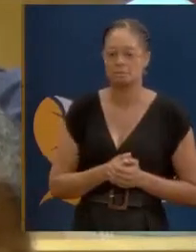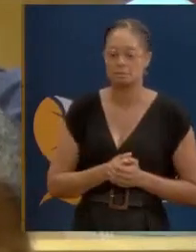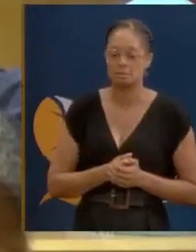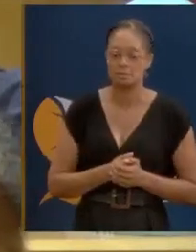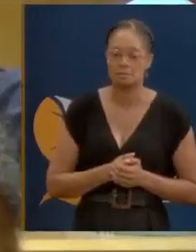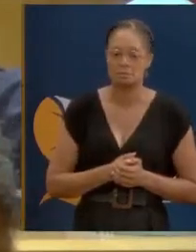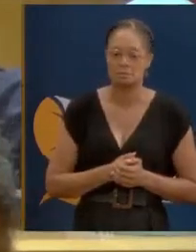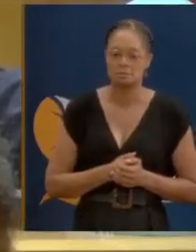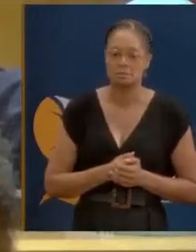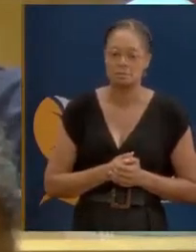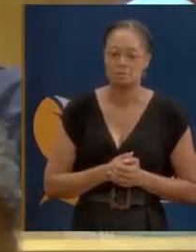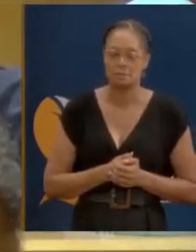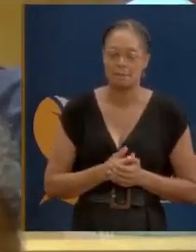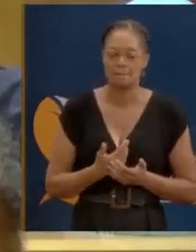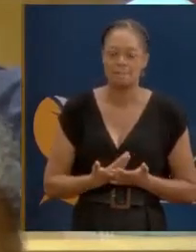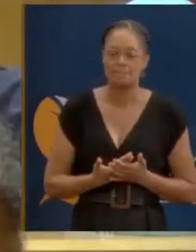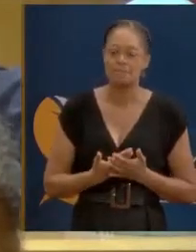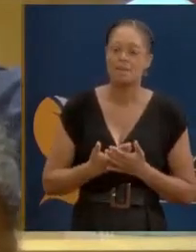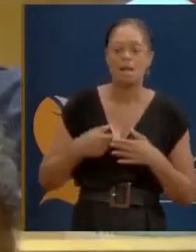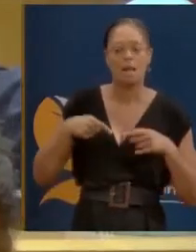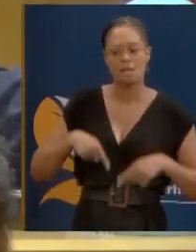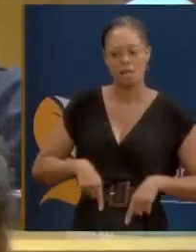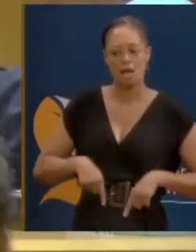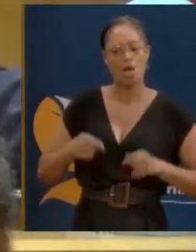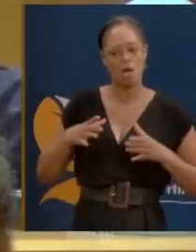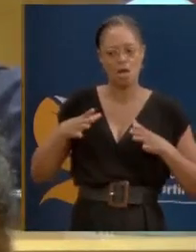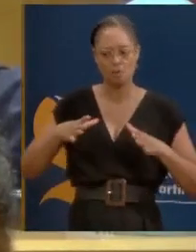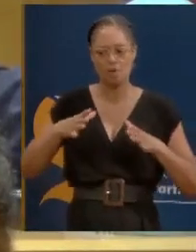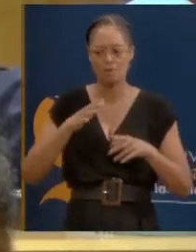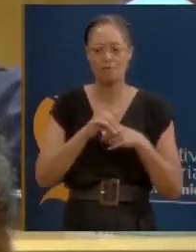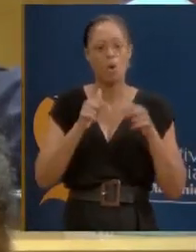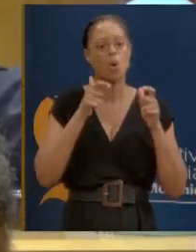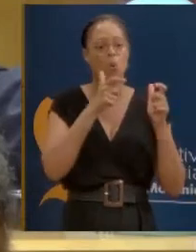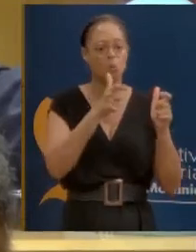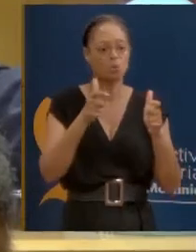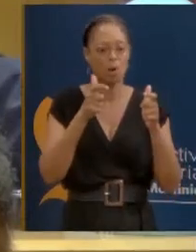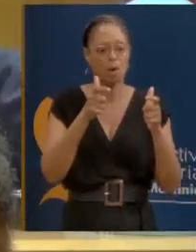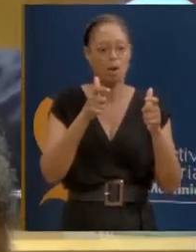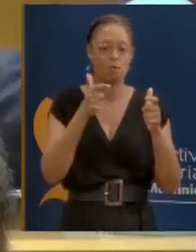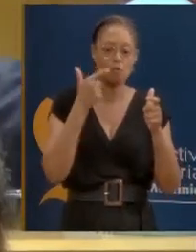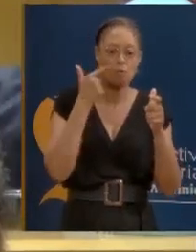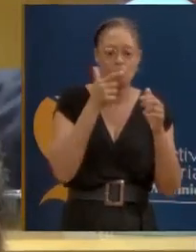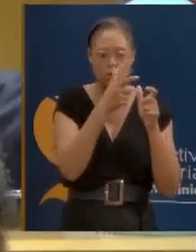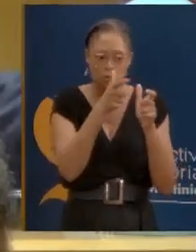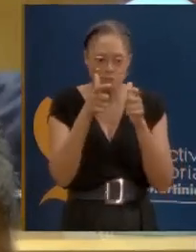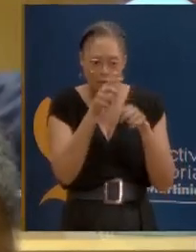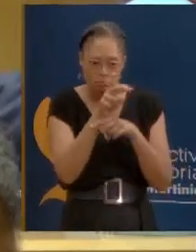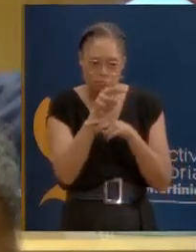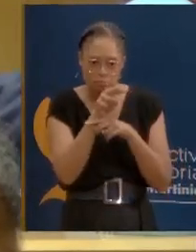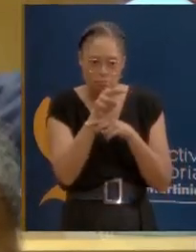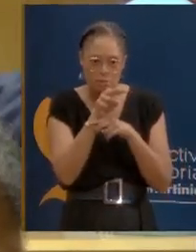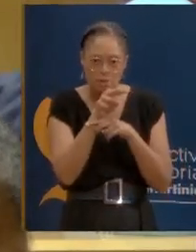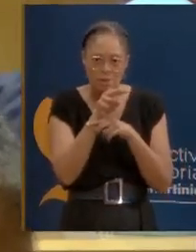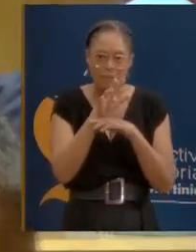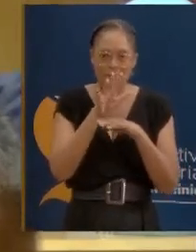L'État s'était engagé à contrôler pour voir si ça s'appliquait. Or, nous avons vu dans le même temps, l'État a détruit